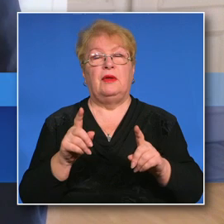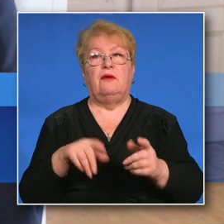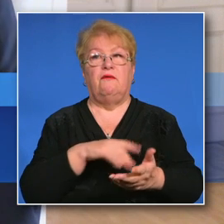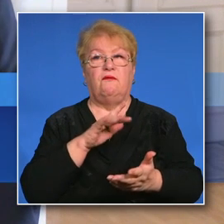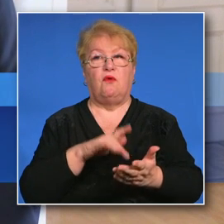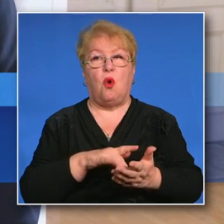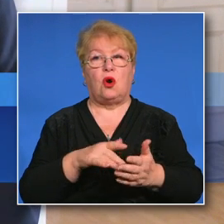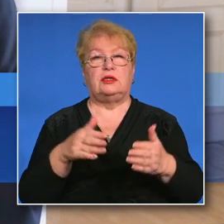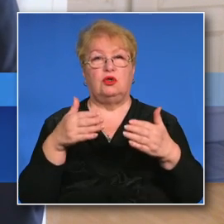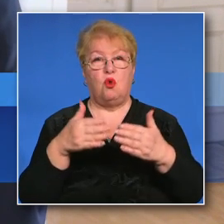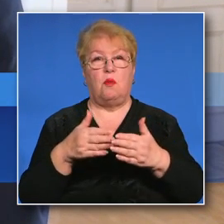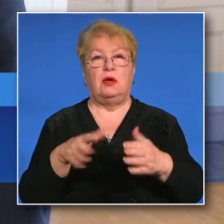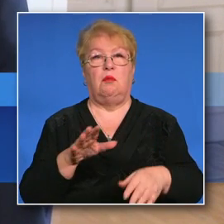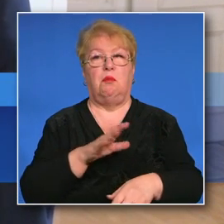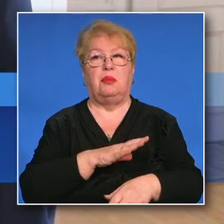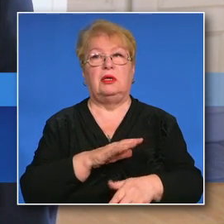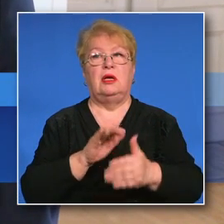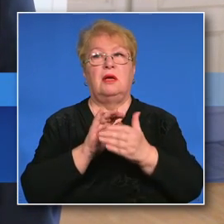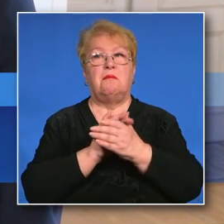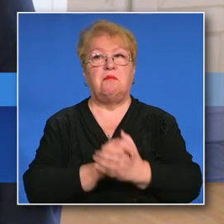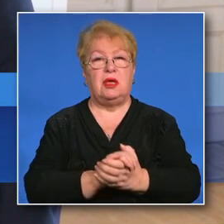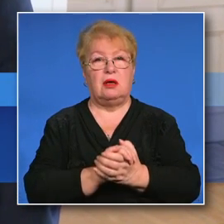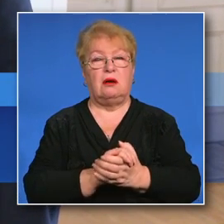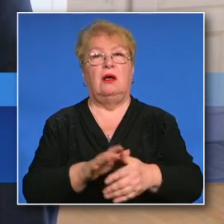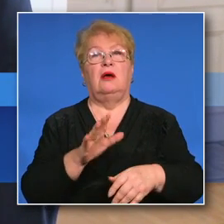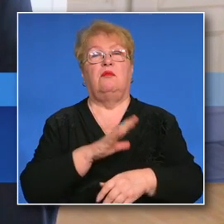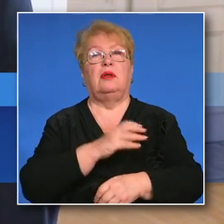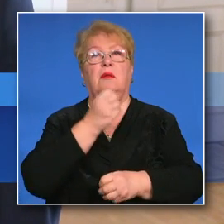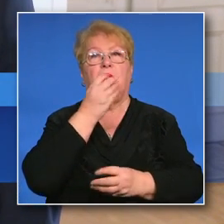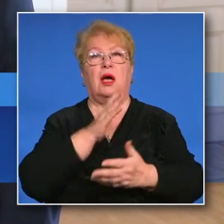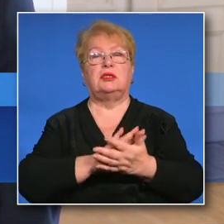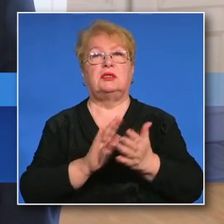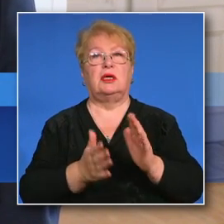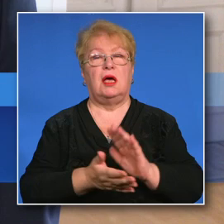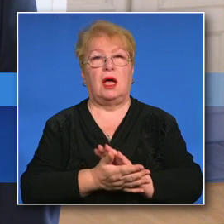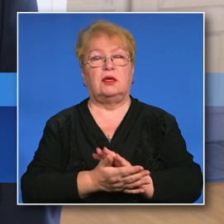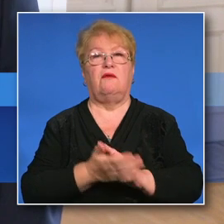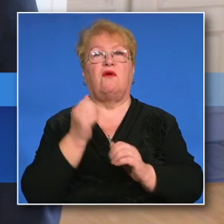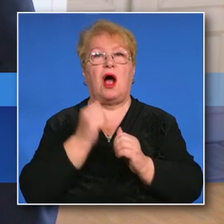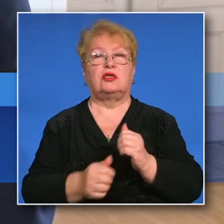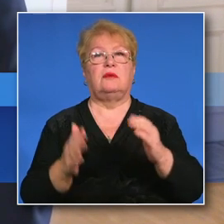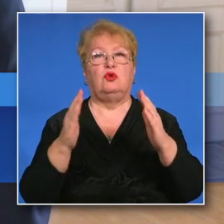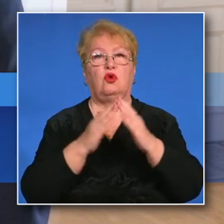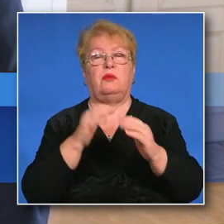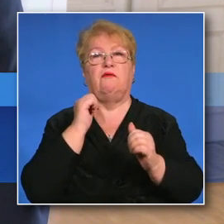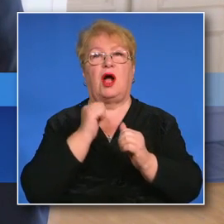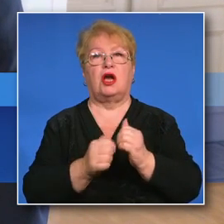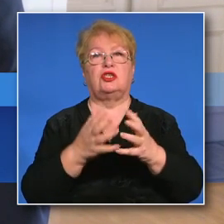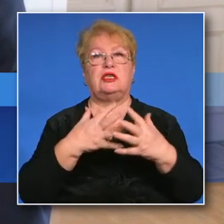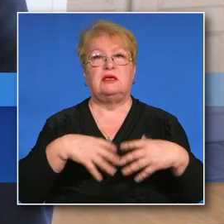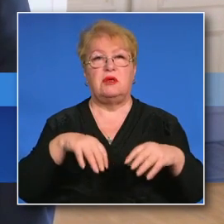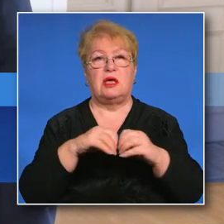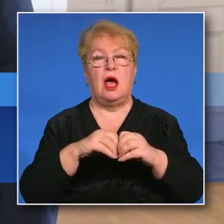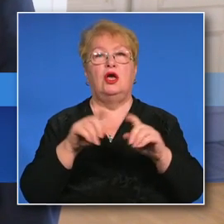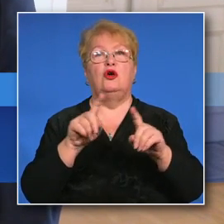Гомеле был мир, было благосостояние в каждом доме, в каждой семье,